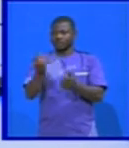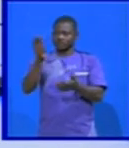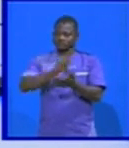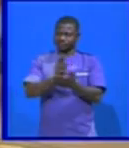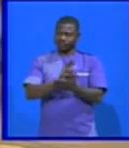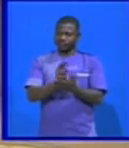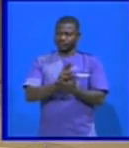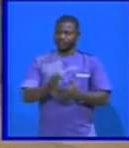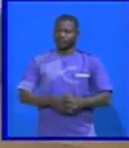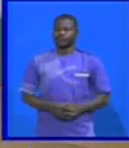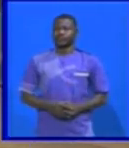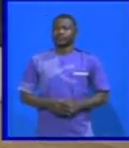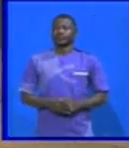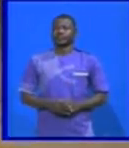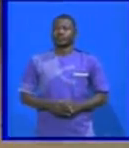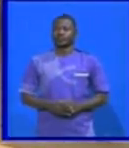nous.